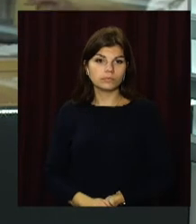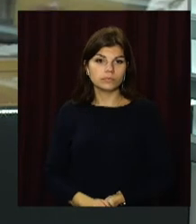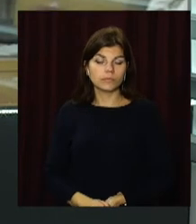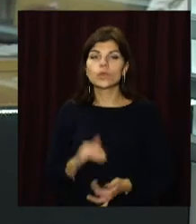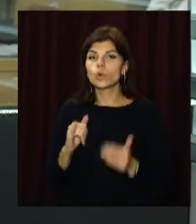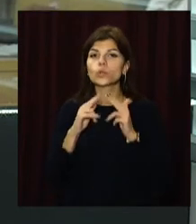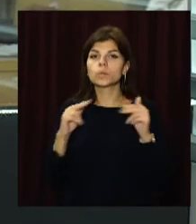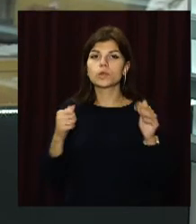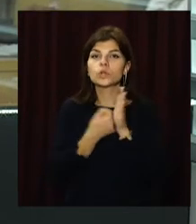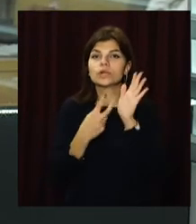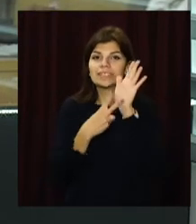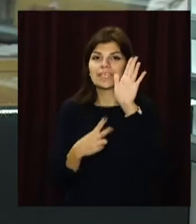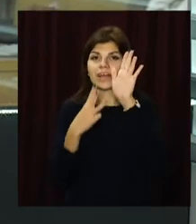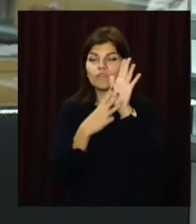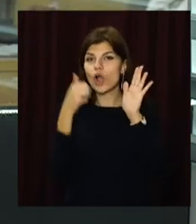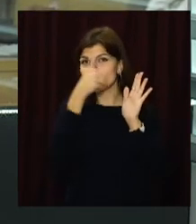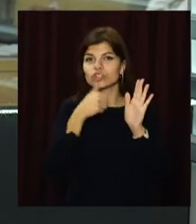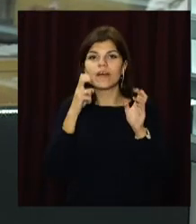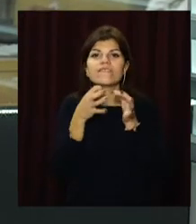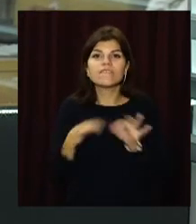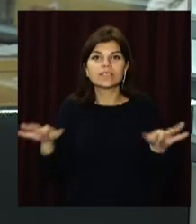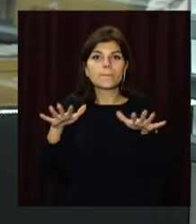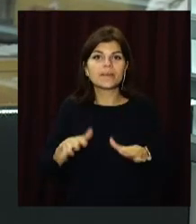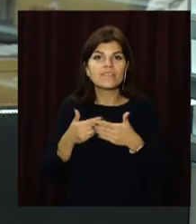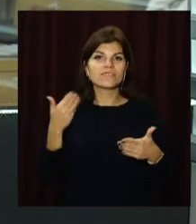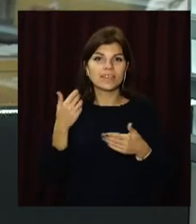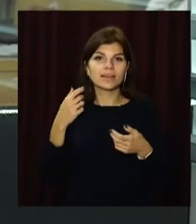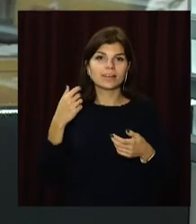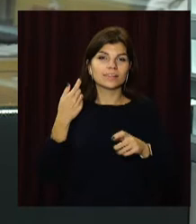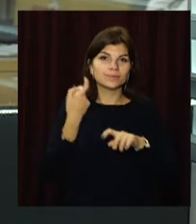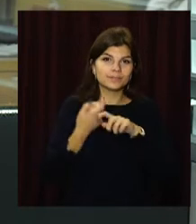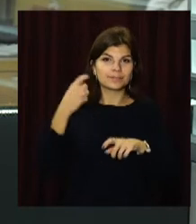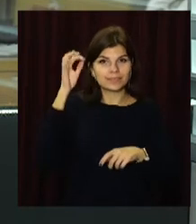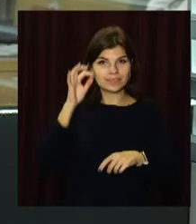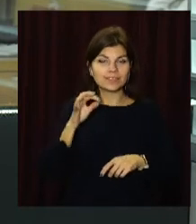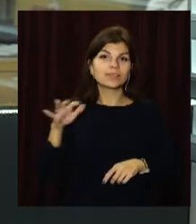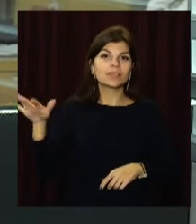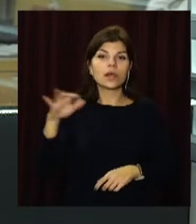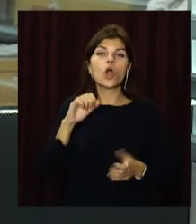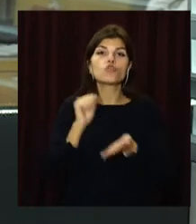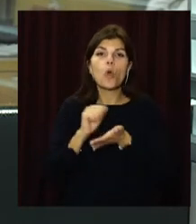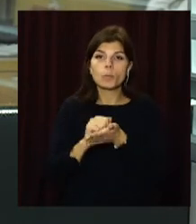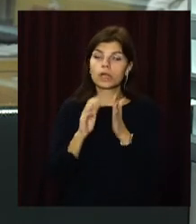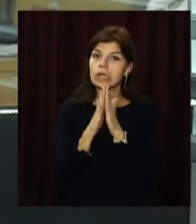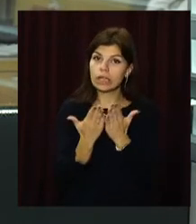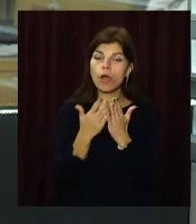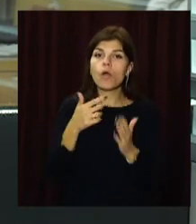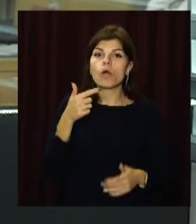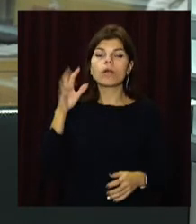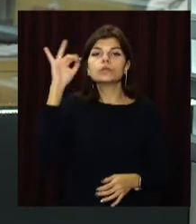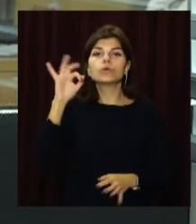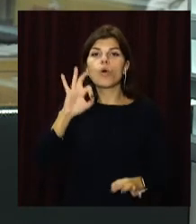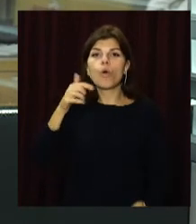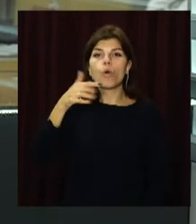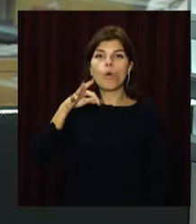У Дніпрі до 78-ї річниці визволення міста від нацистів презентують документальну книгу «Голокост» у Дніпропетровській